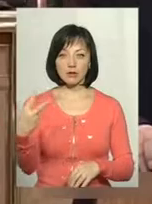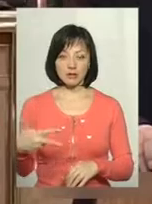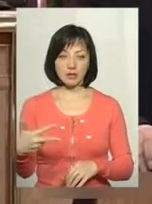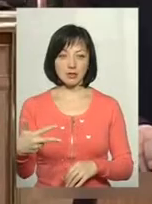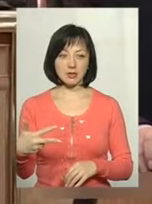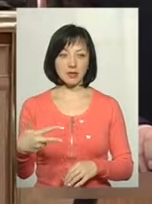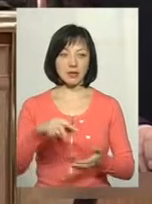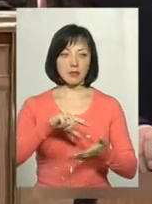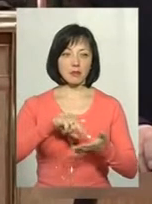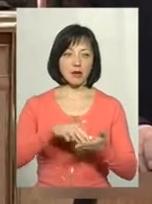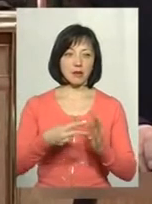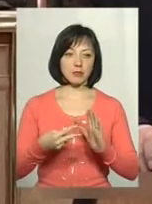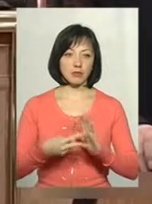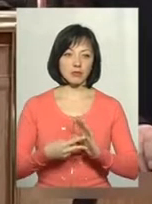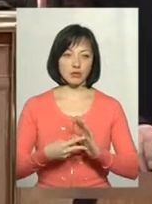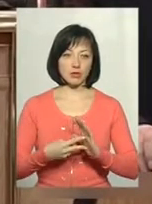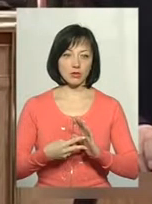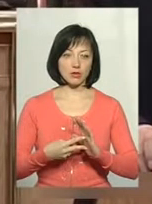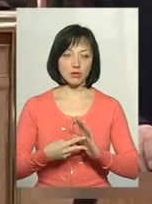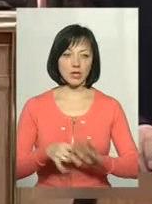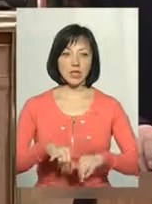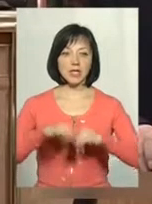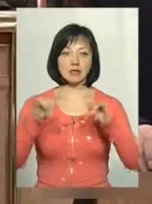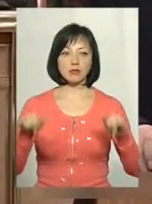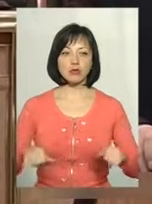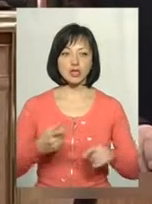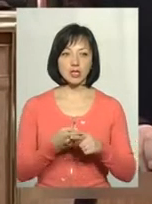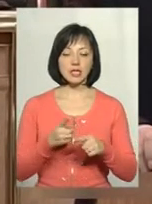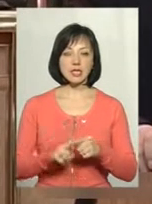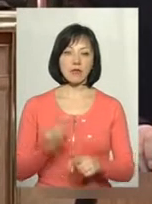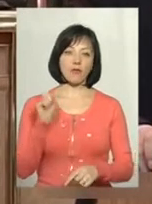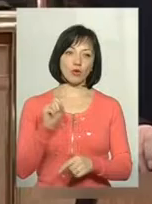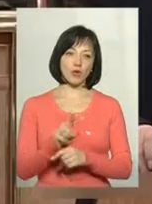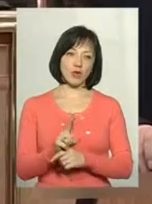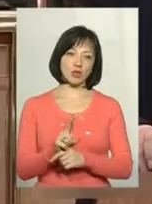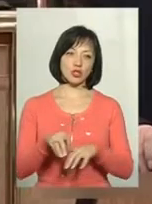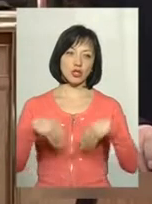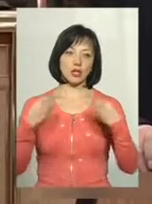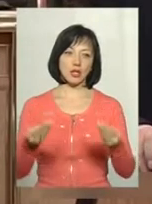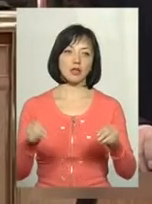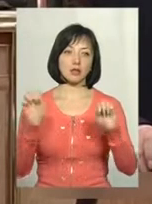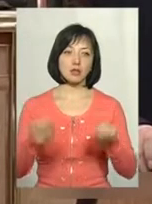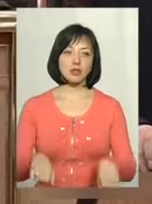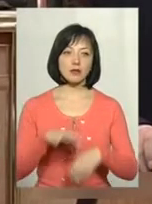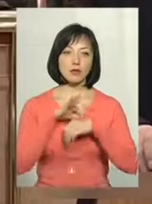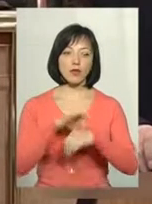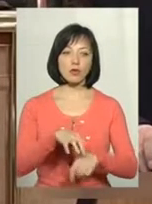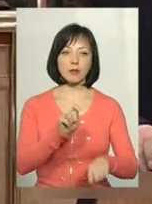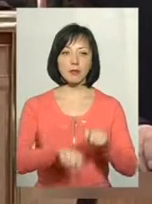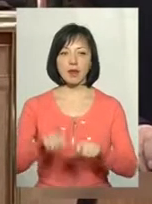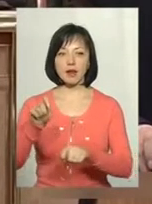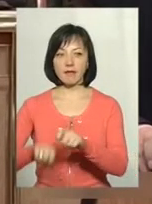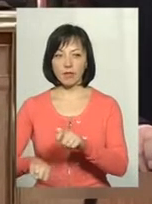5130 передбачає збільшити ці повноваження, дати можливість проводити перевірки органам